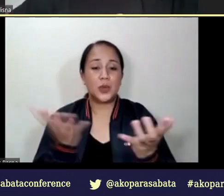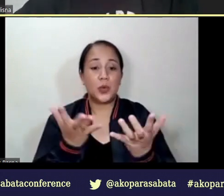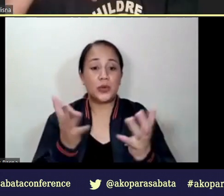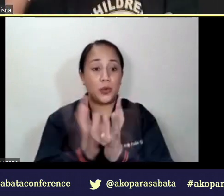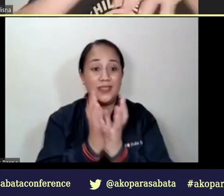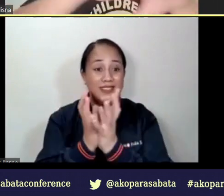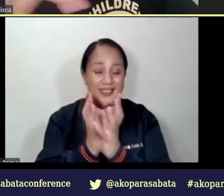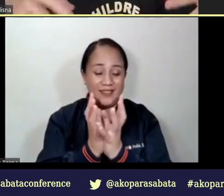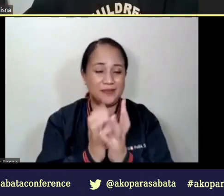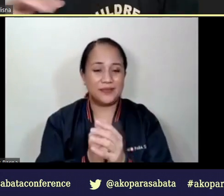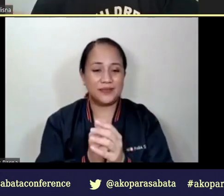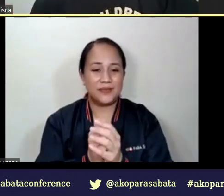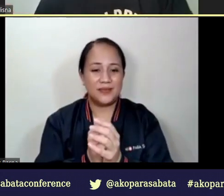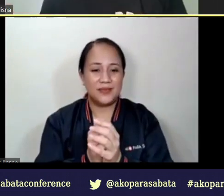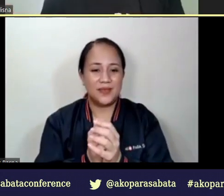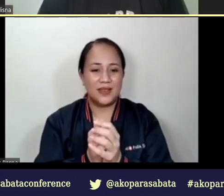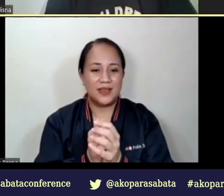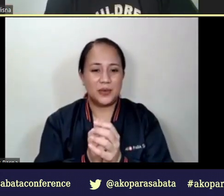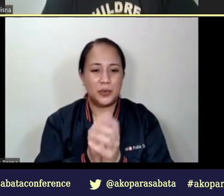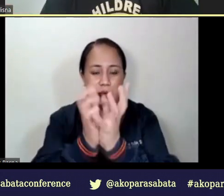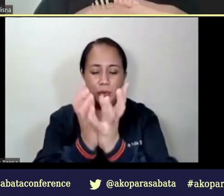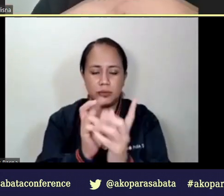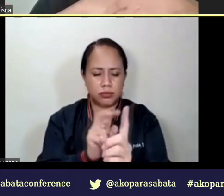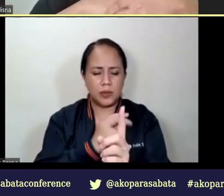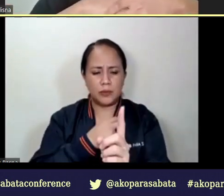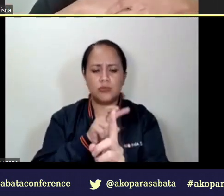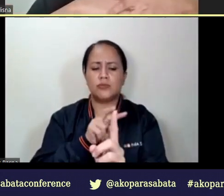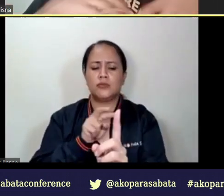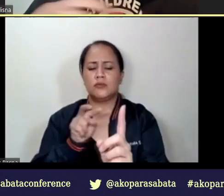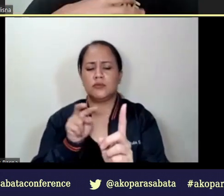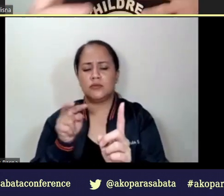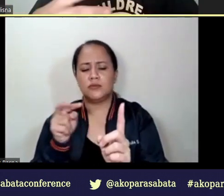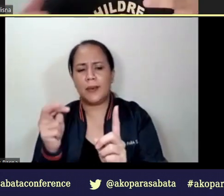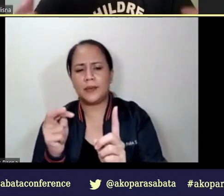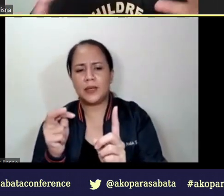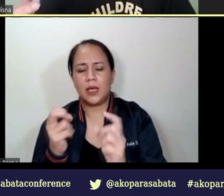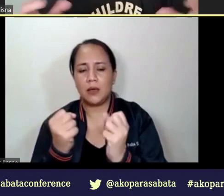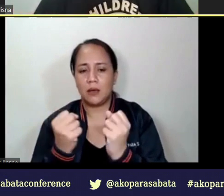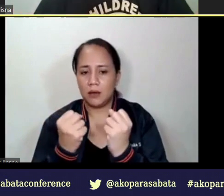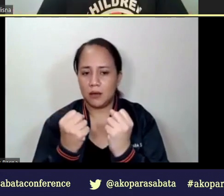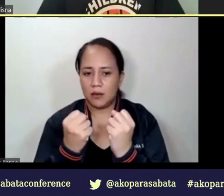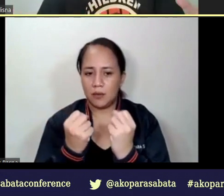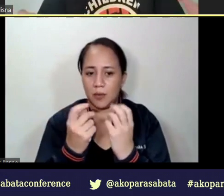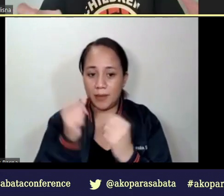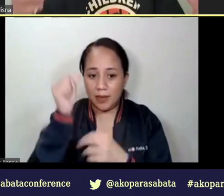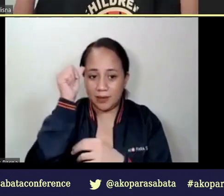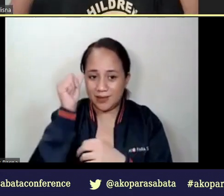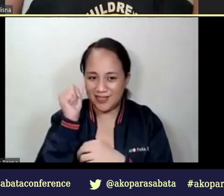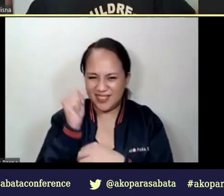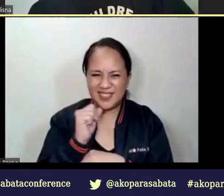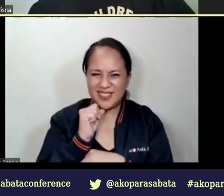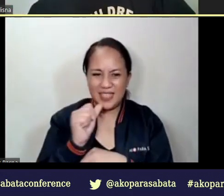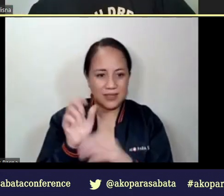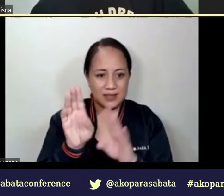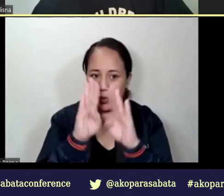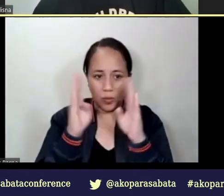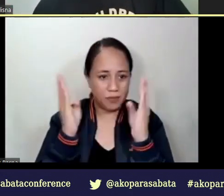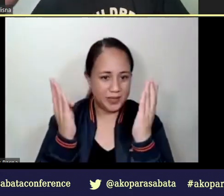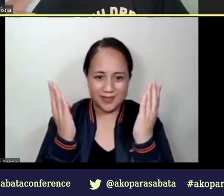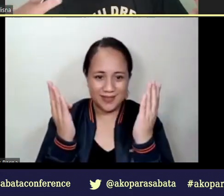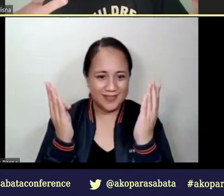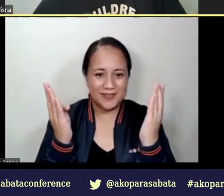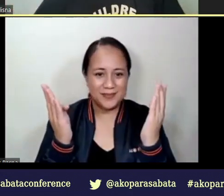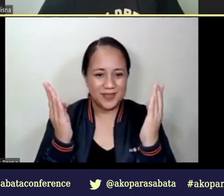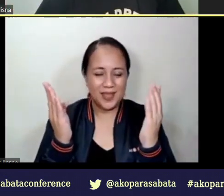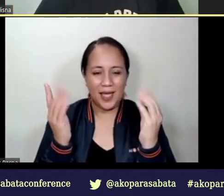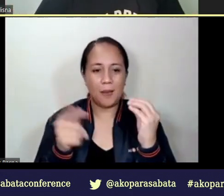komunidad, sa kang kapaligiran na mostly yung mga adult hindi sila open